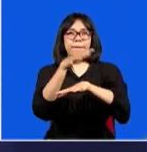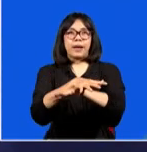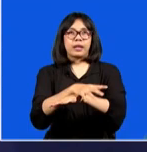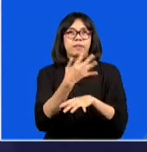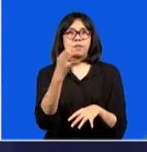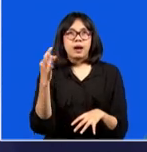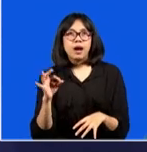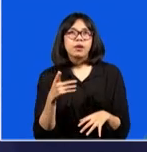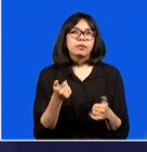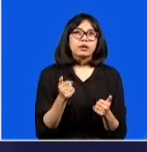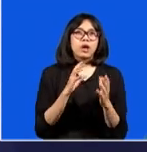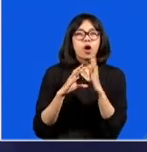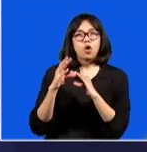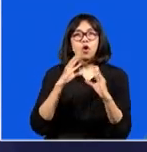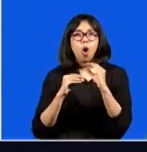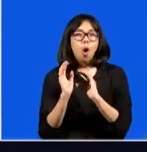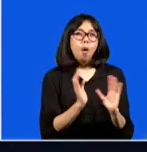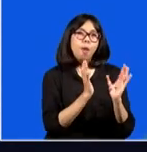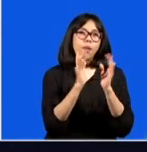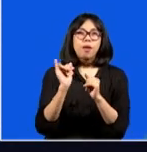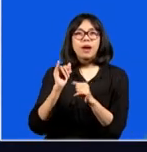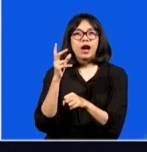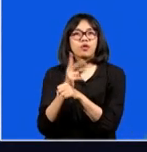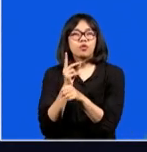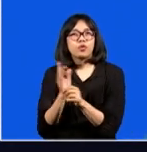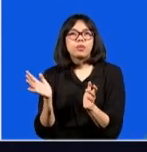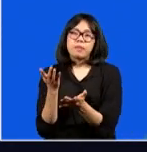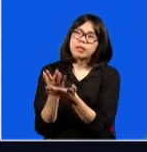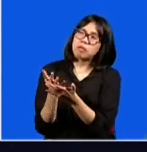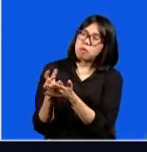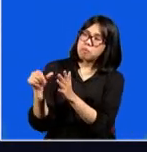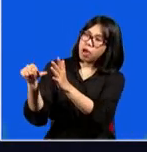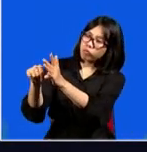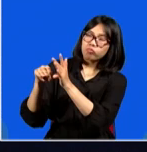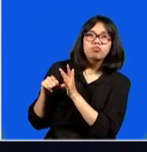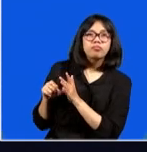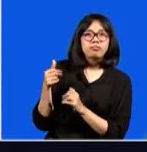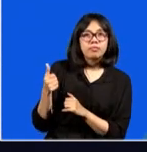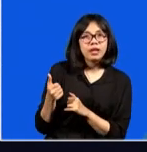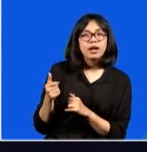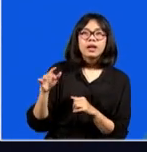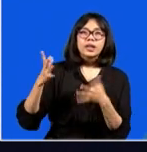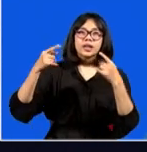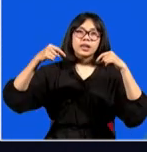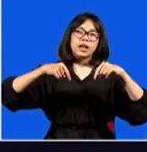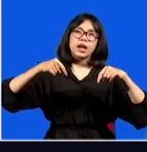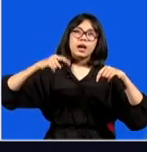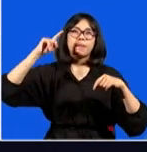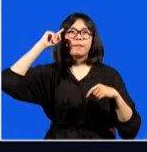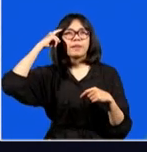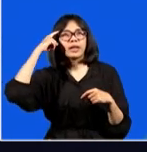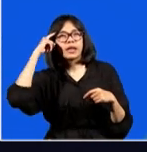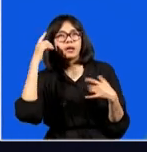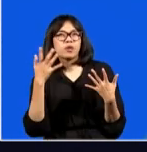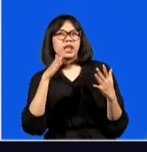kita bisa ngobrol sama salah satu guru penggerak untuk menanyakan atau meminta bantuan dari mereka kita bisa sekarang memikirkan jadwal